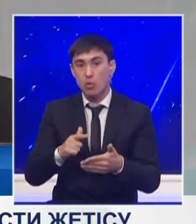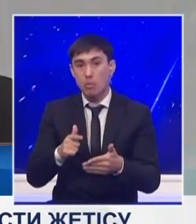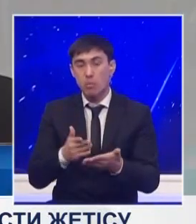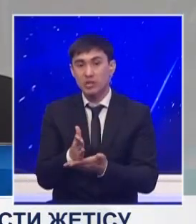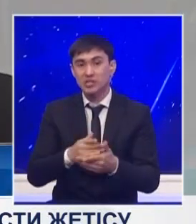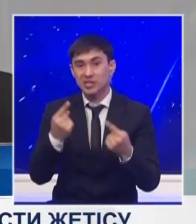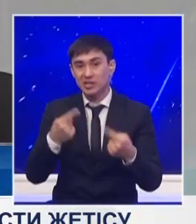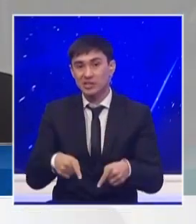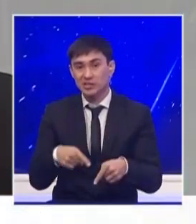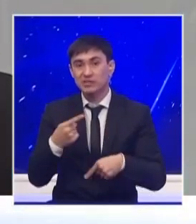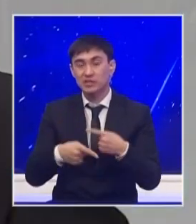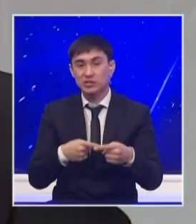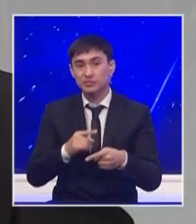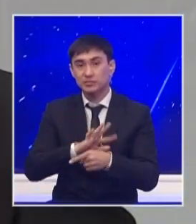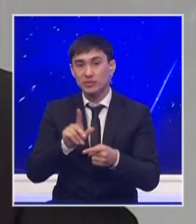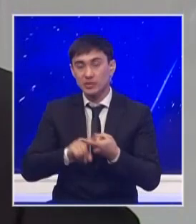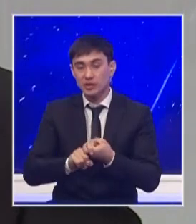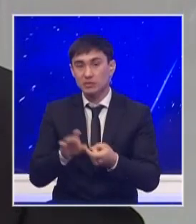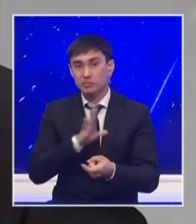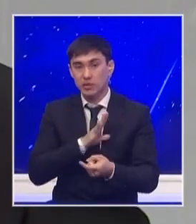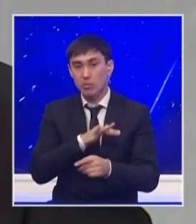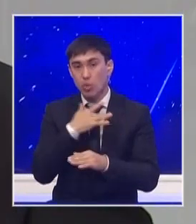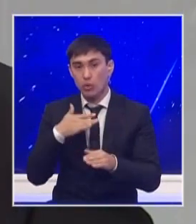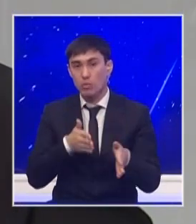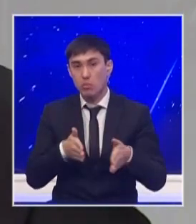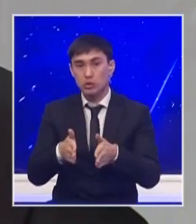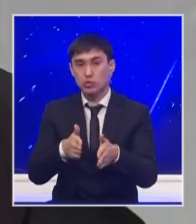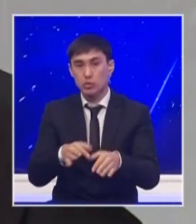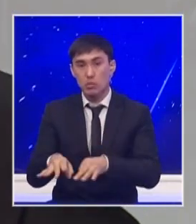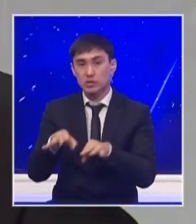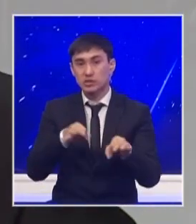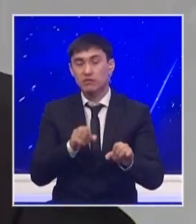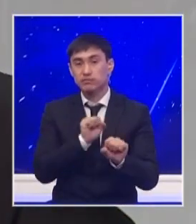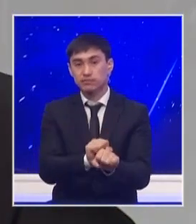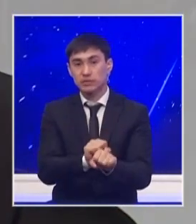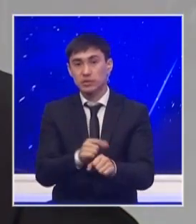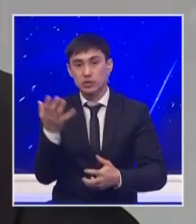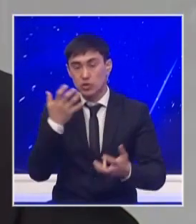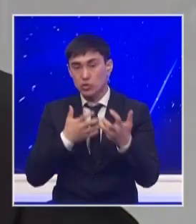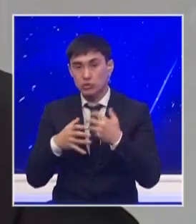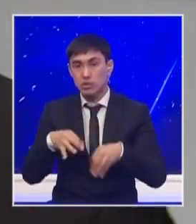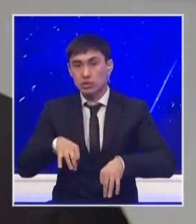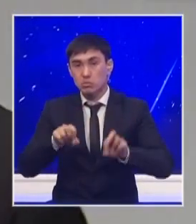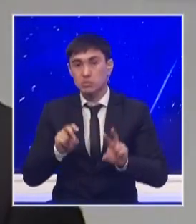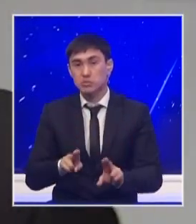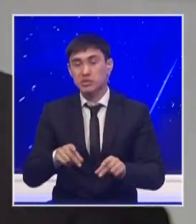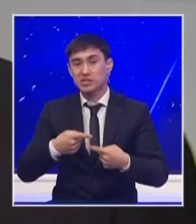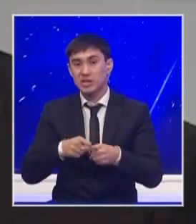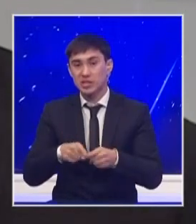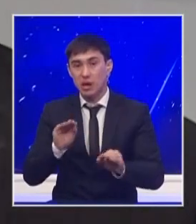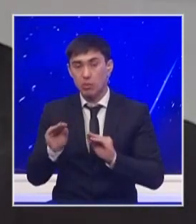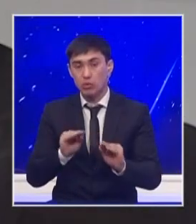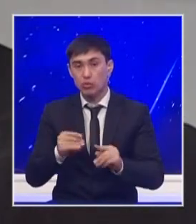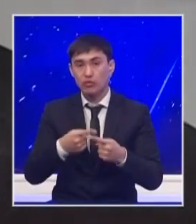кризиса последовавшего сразу за краны кризисом прерваны многие маршруты поставок что особенно серьезно коснулось машин спецтехники оборудования